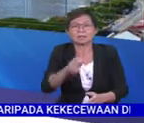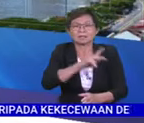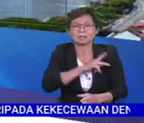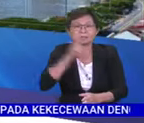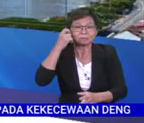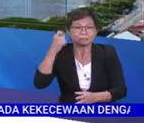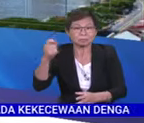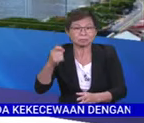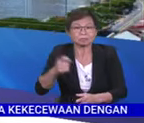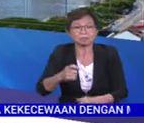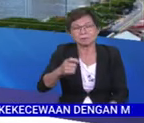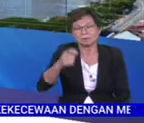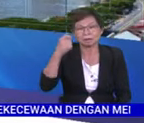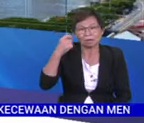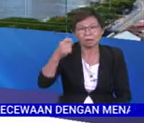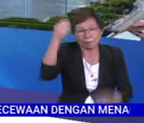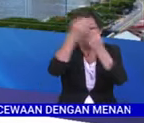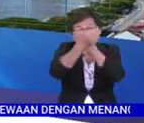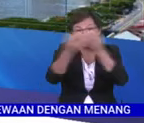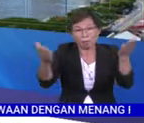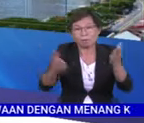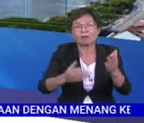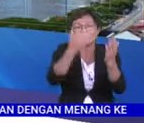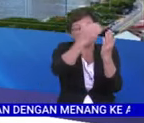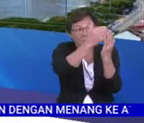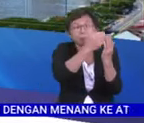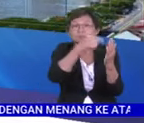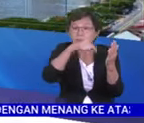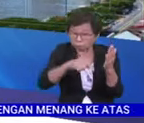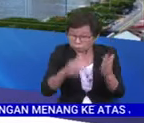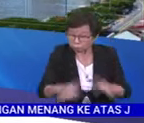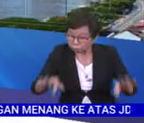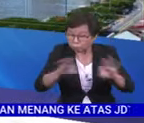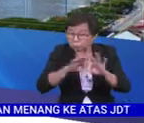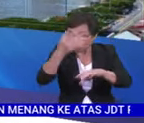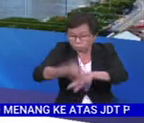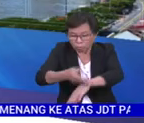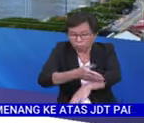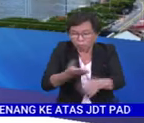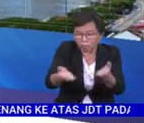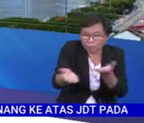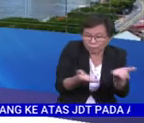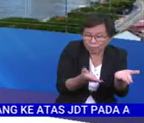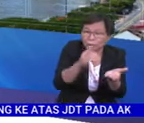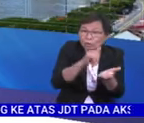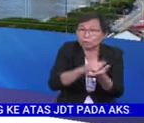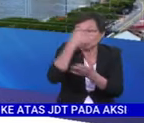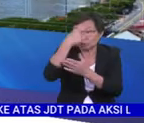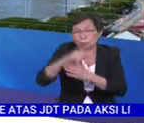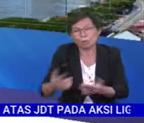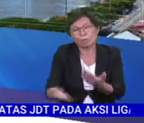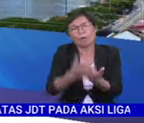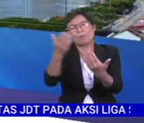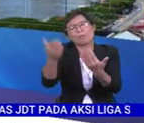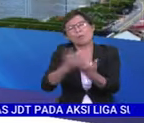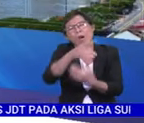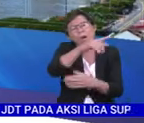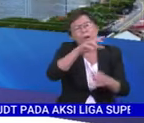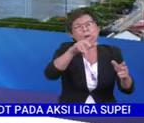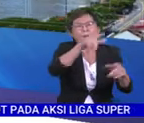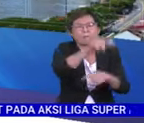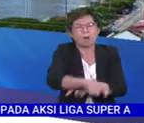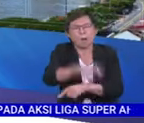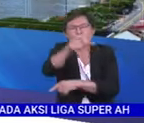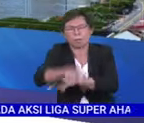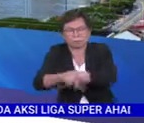Serawak Datu Amazon samion memberitahu langkah ini penting bagi memperbaiki peringatan tersebut untuk kemudahan penduduk di